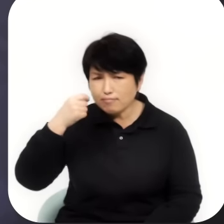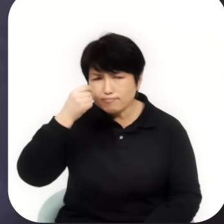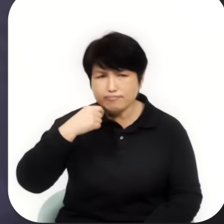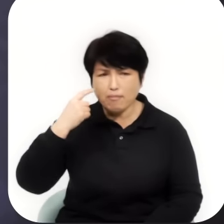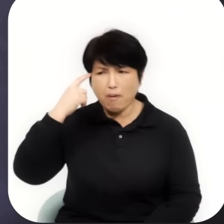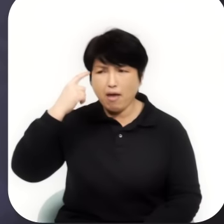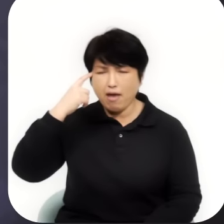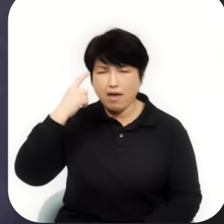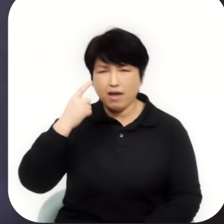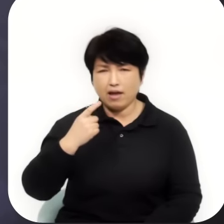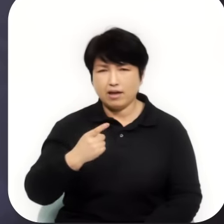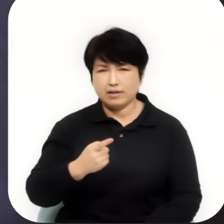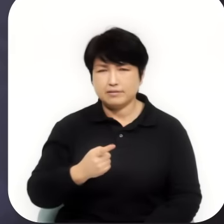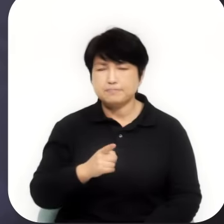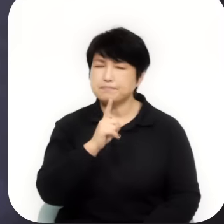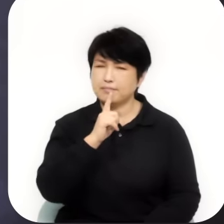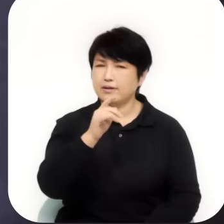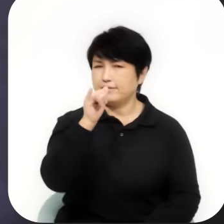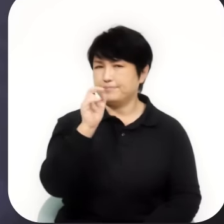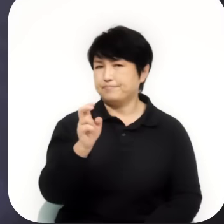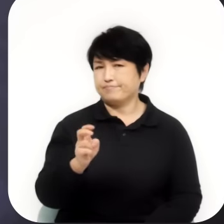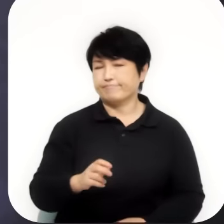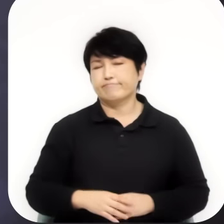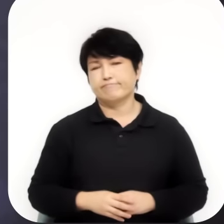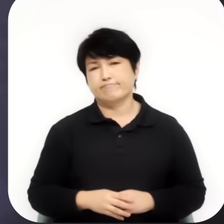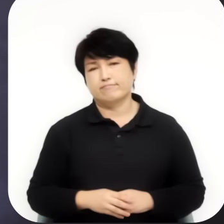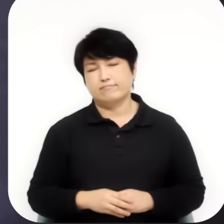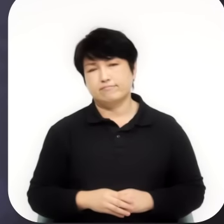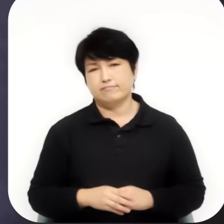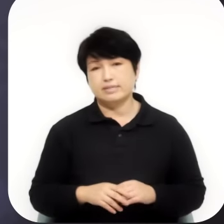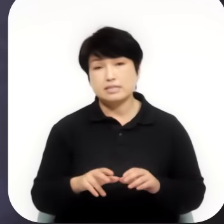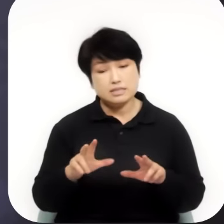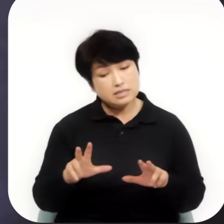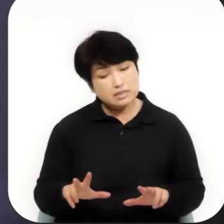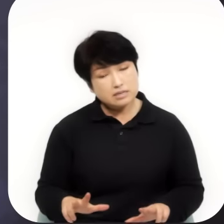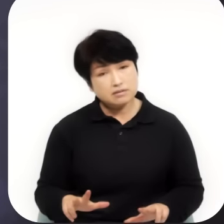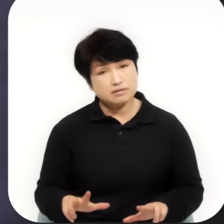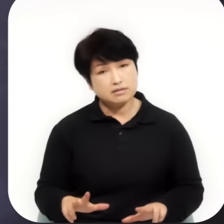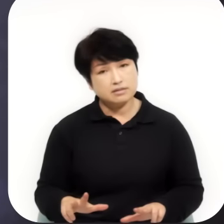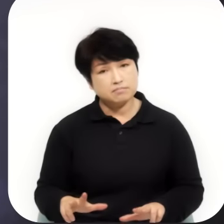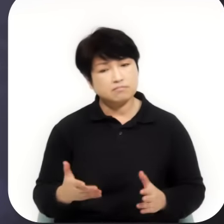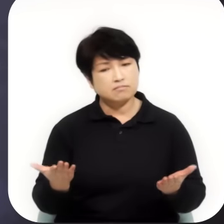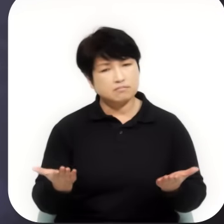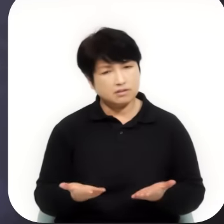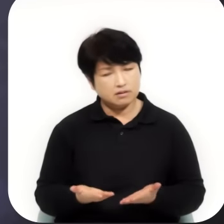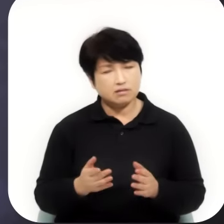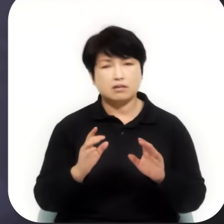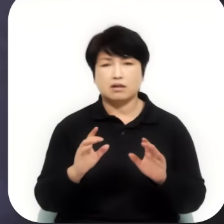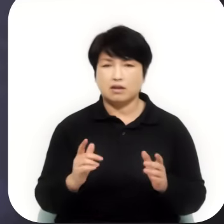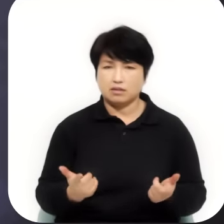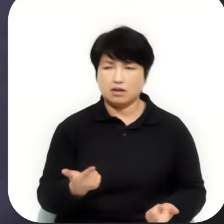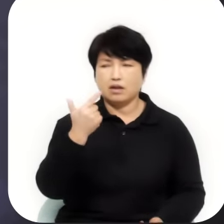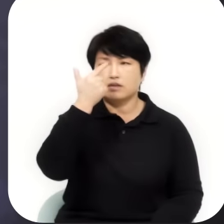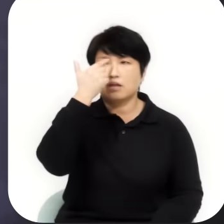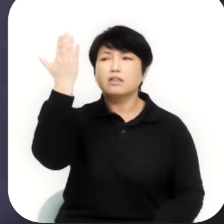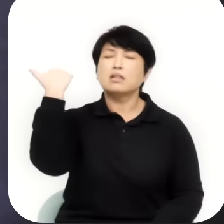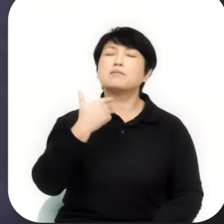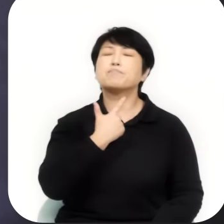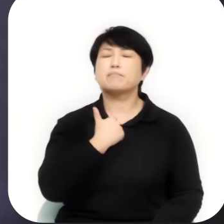우느냐 이렇게 얘기하거든요. 그래서 이것은 지금 일어나는 일이 아니라 옛날에 겪었던